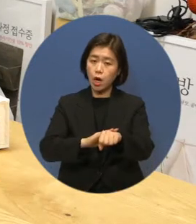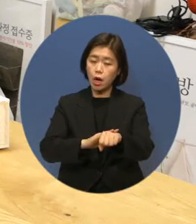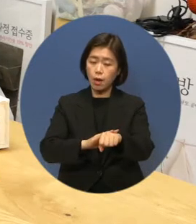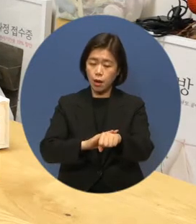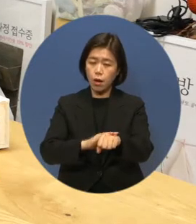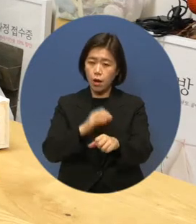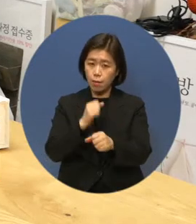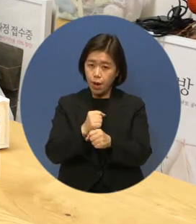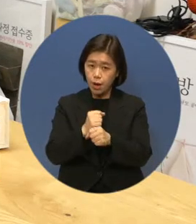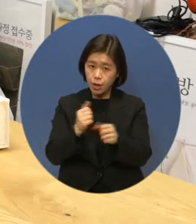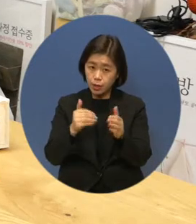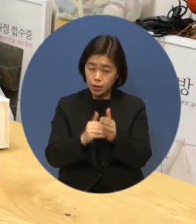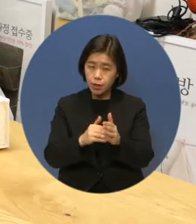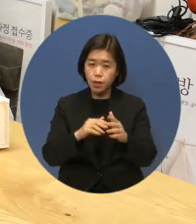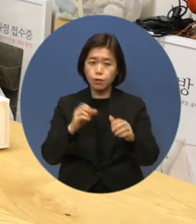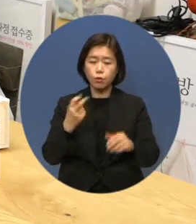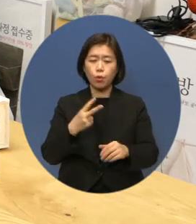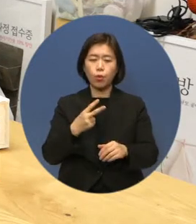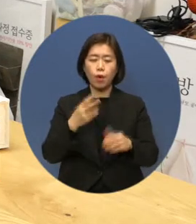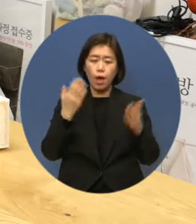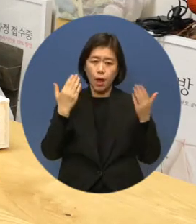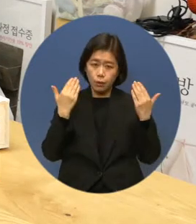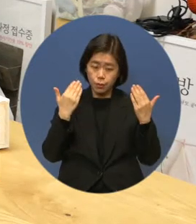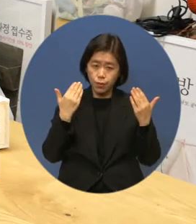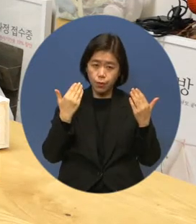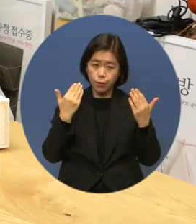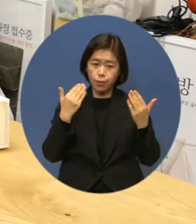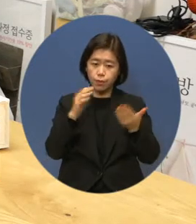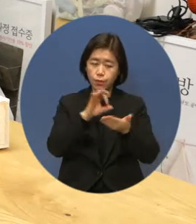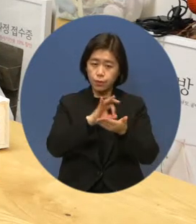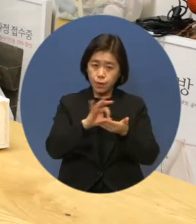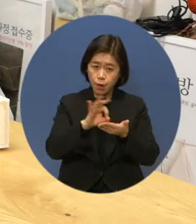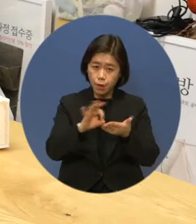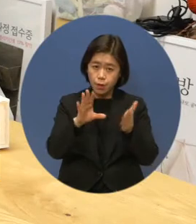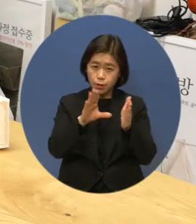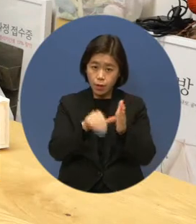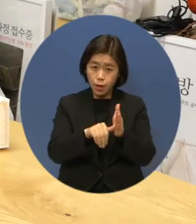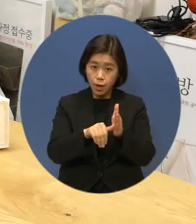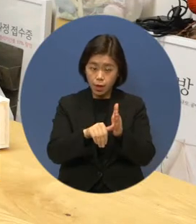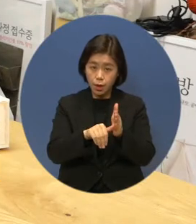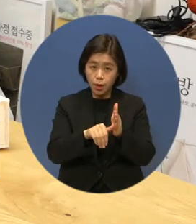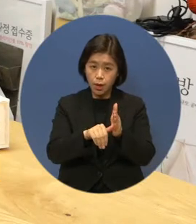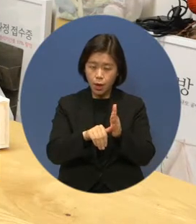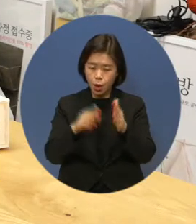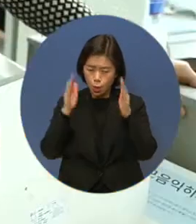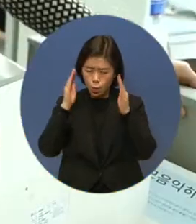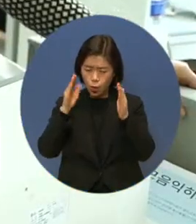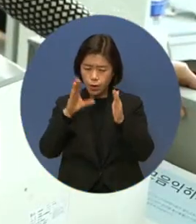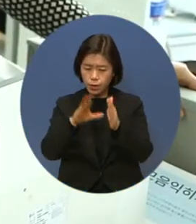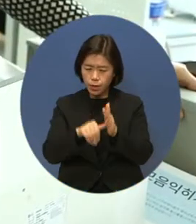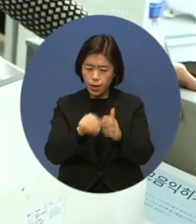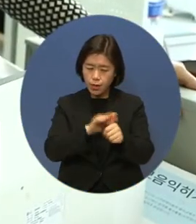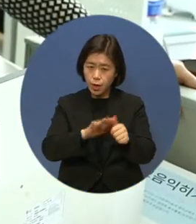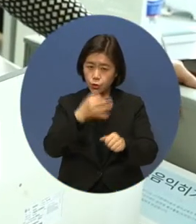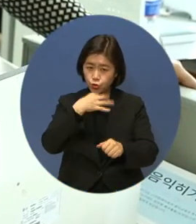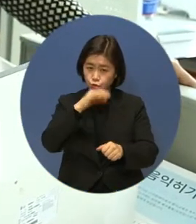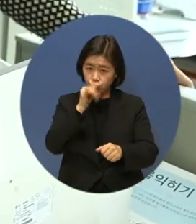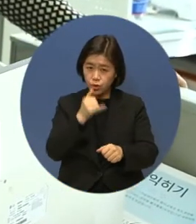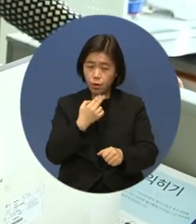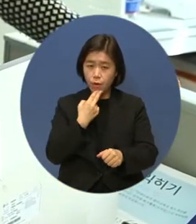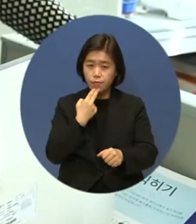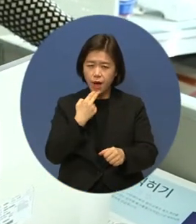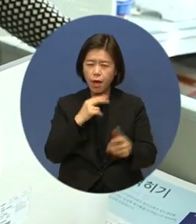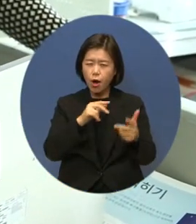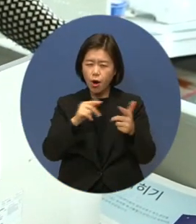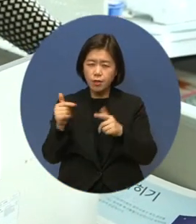학교에서 사용하기에 교과서랑 연계하기에 맞는지 조사를 하고요. 그 다음에 이제 본격적인